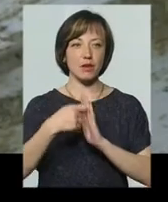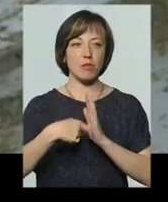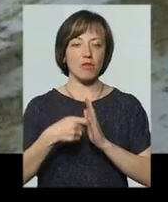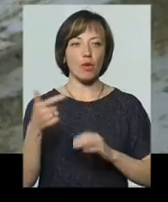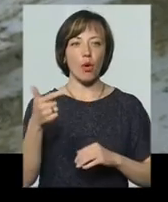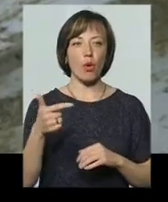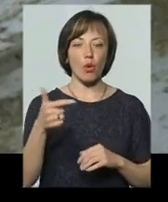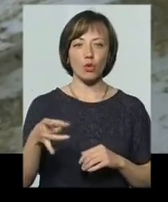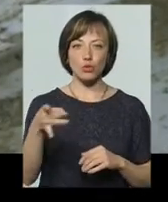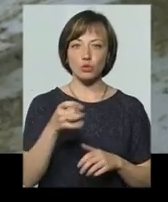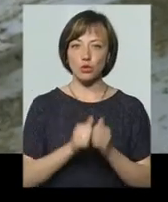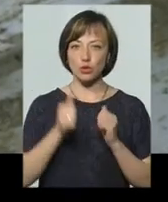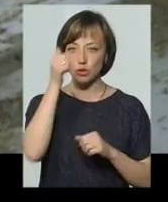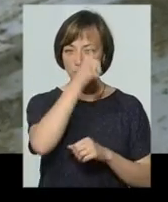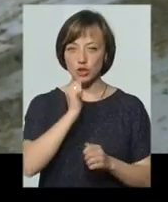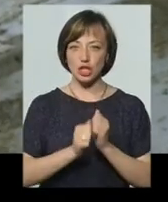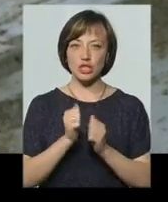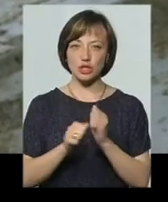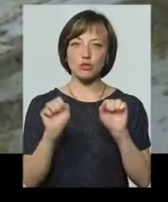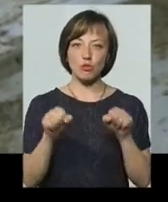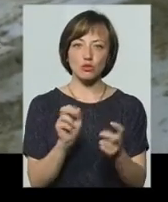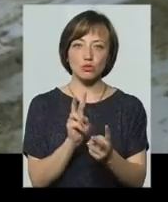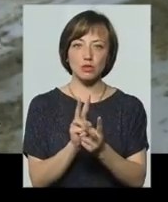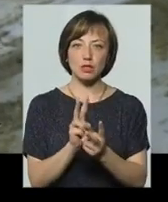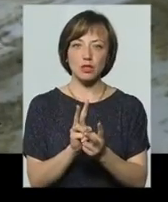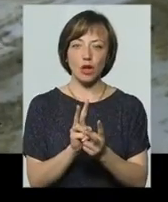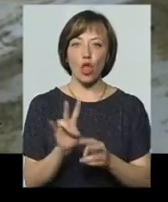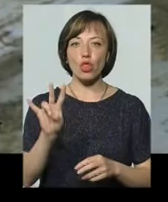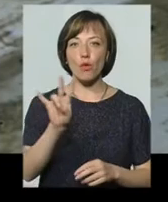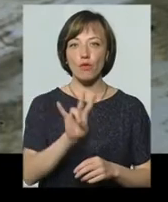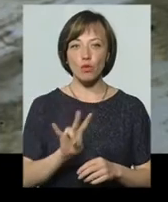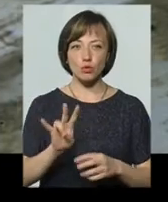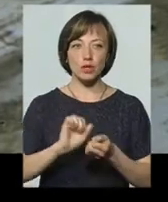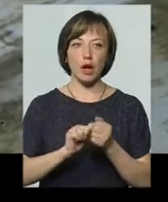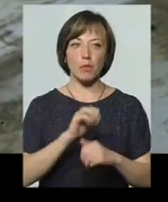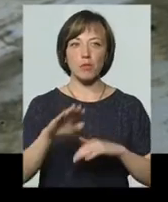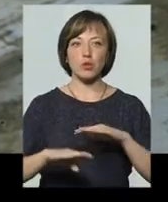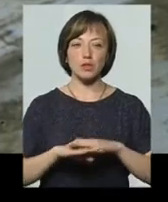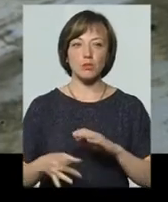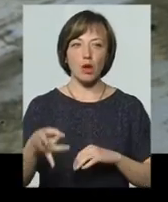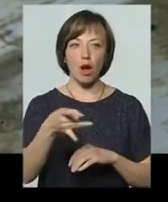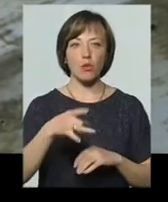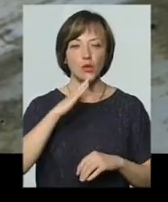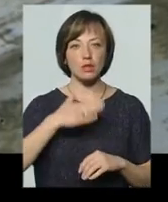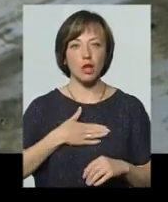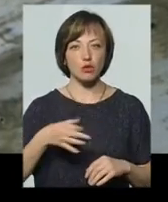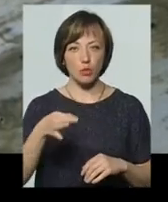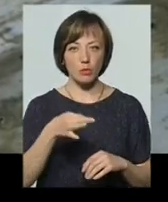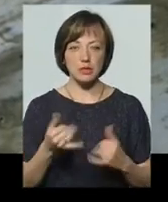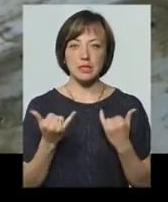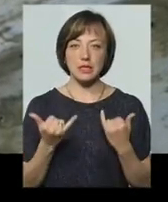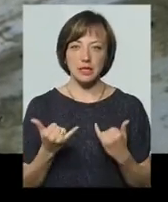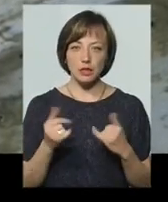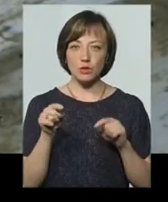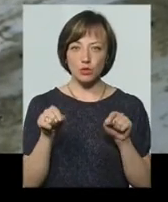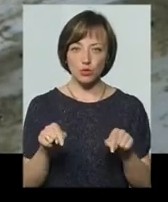Городоччині. Його з кожним роком все частіше можна побачити у Нововушицькому та Кам'янець-Подільському районах нашої області. Нині